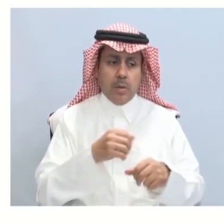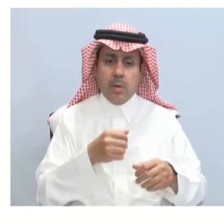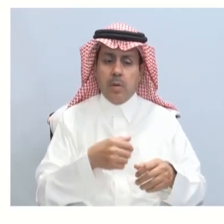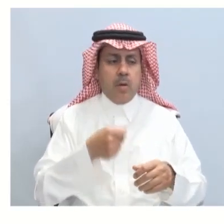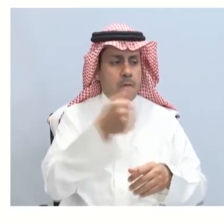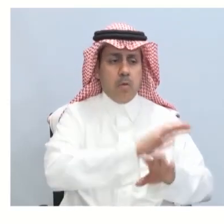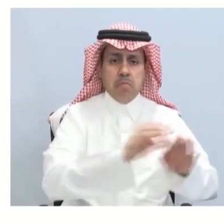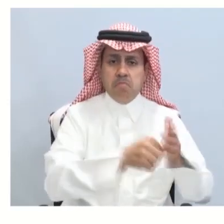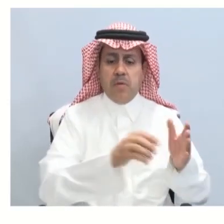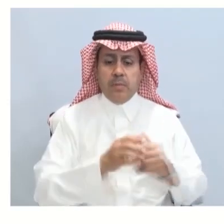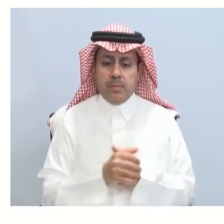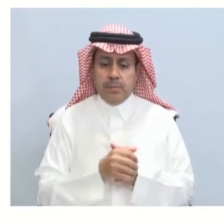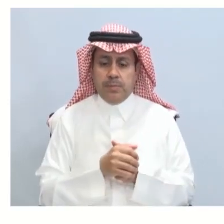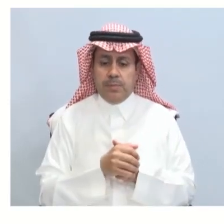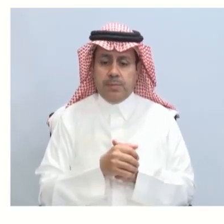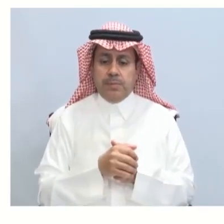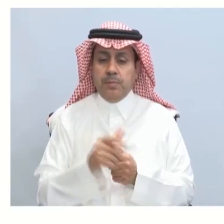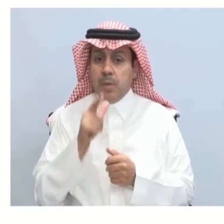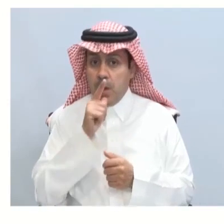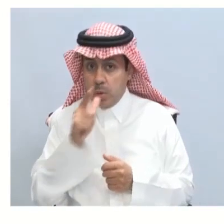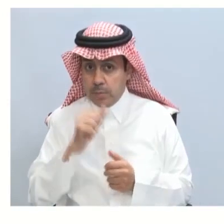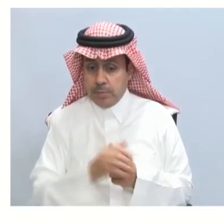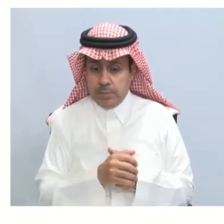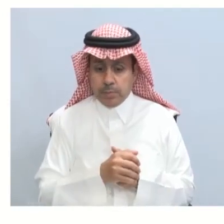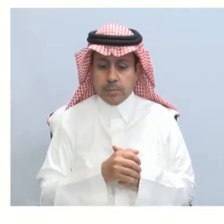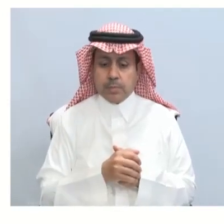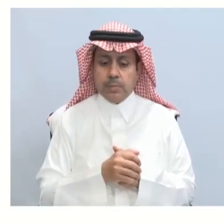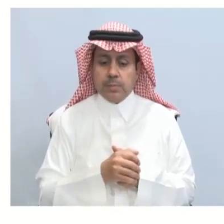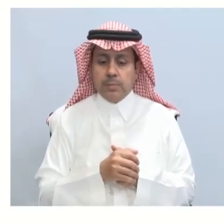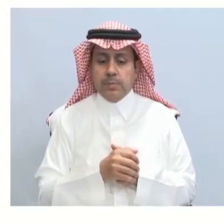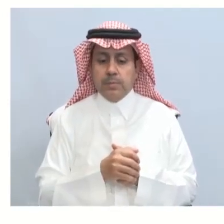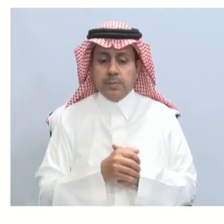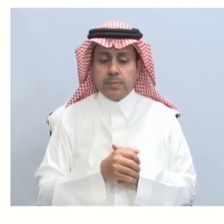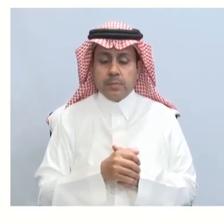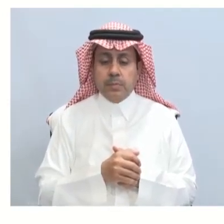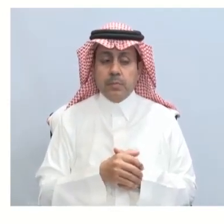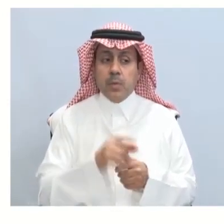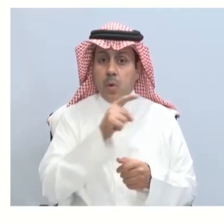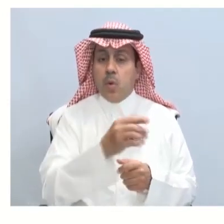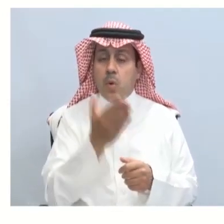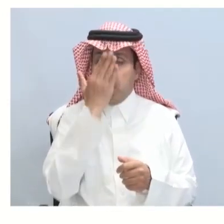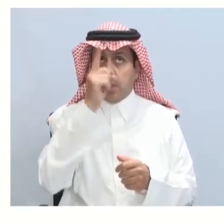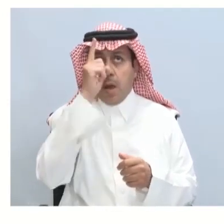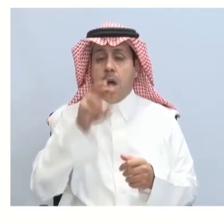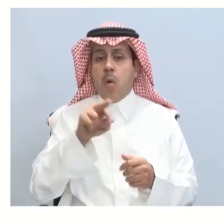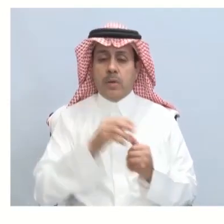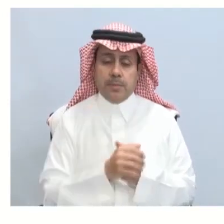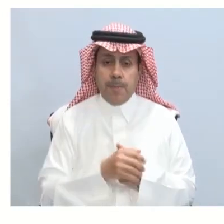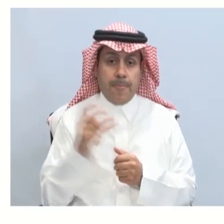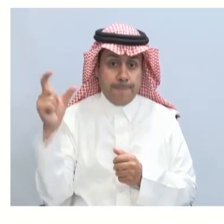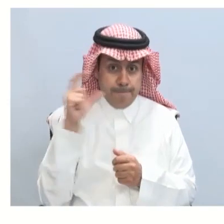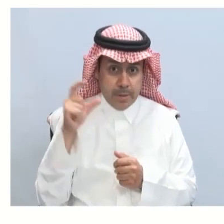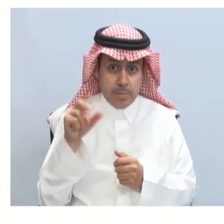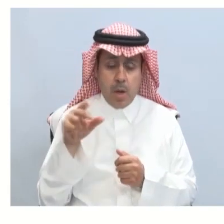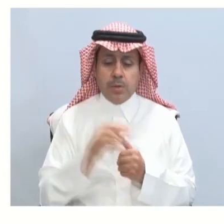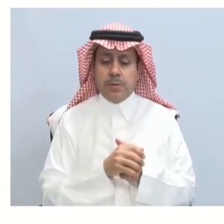منه ولم يعطه اجره وايضا قوله صلى الله عليه وسلم وكونوا عباد الله اخوان المسلم اخ